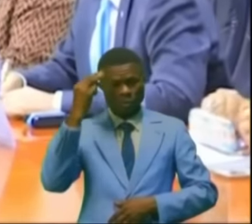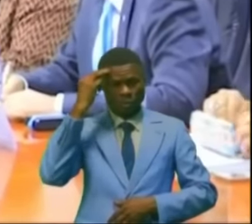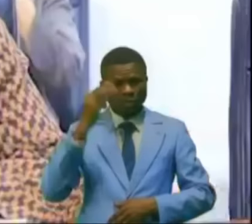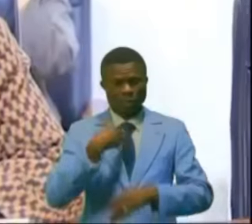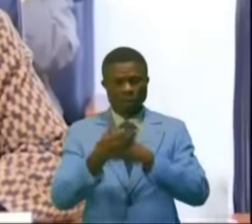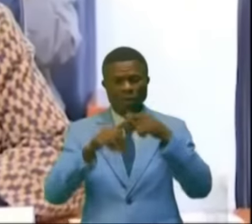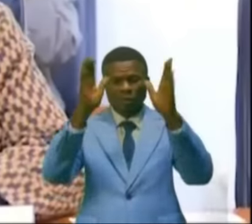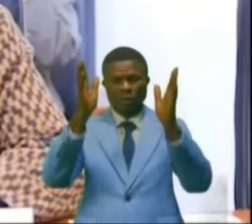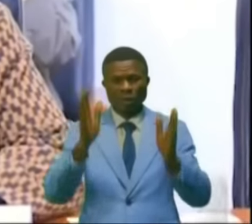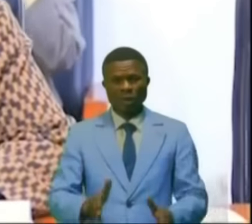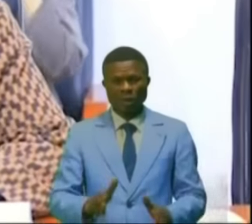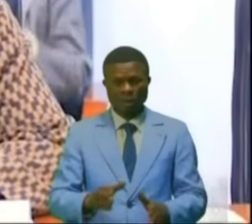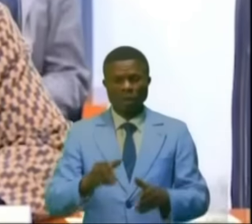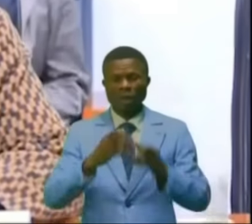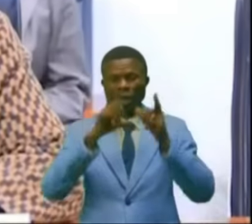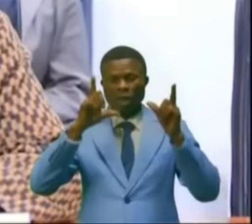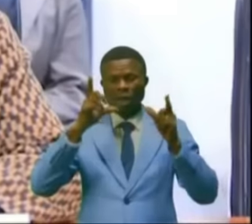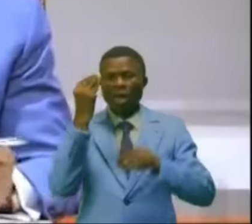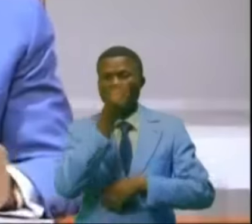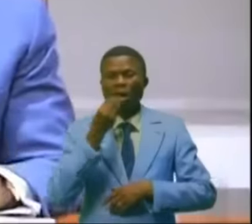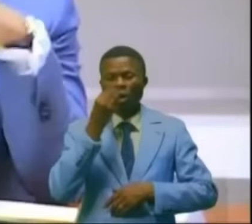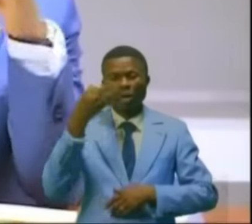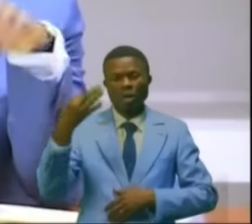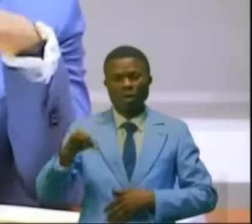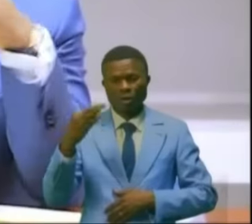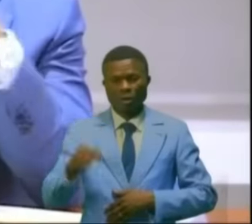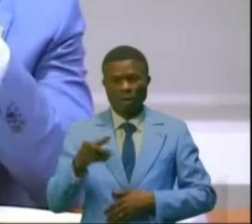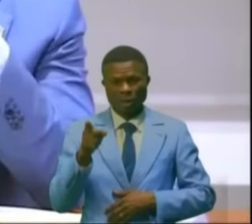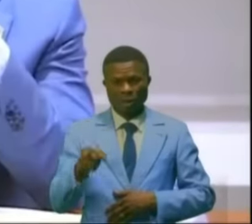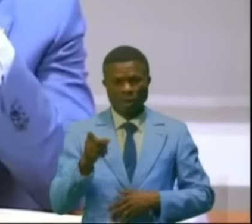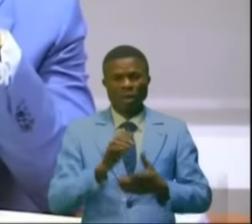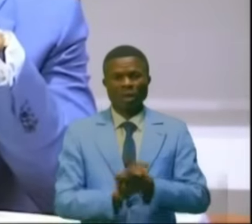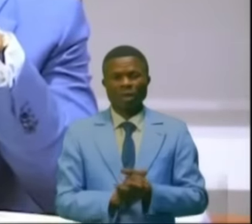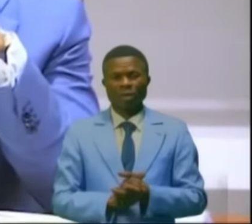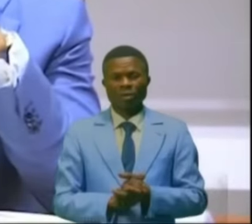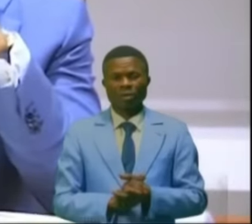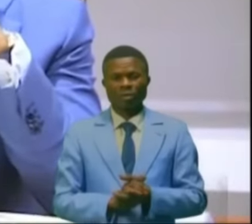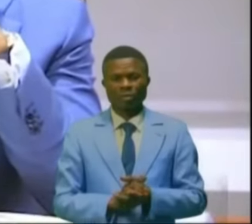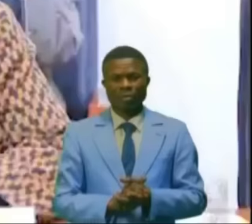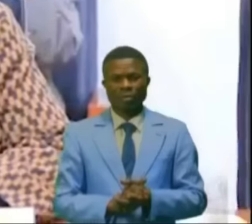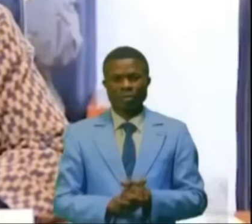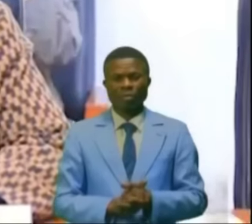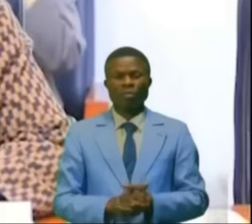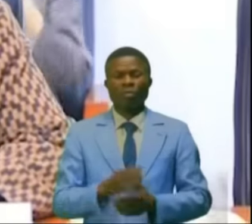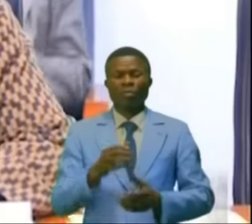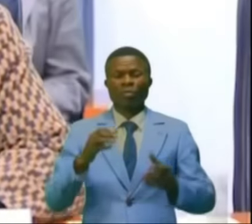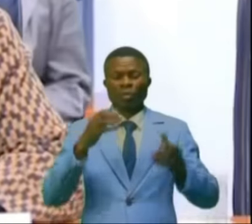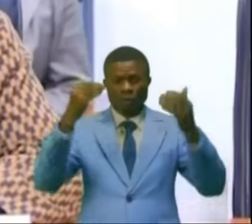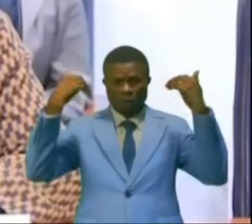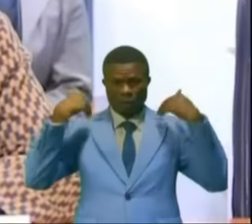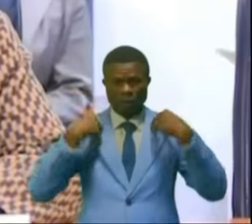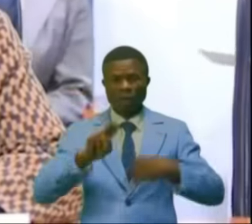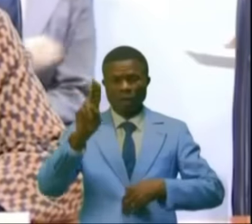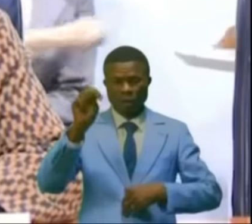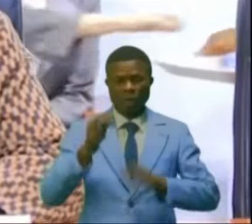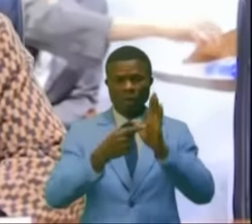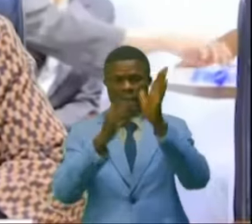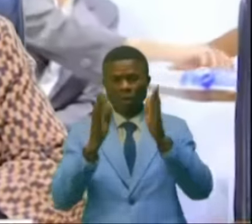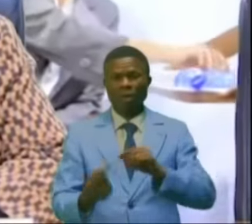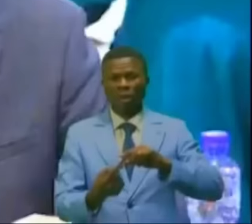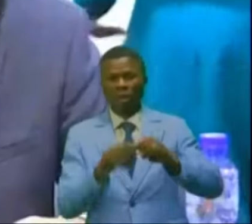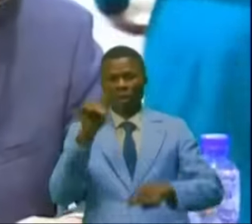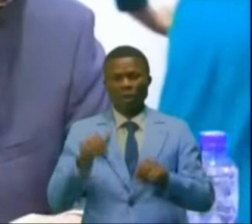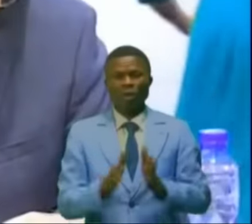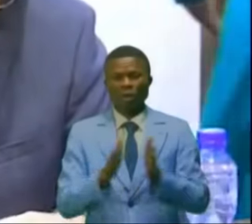des Affaires étrangères et francophonie, Christophe Lutundula Palapenapala. Bintou Keïta, représentante spéciale du